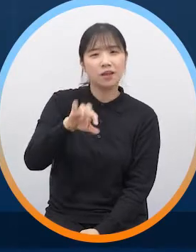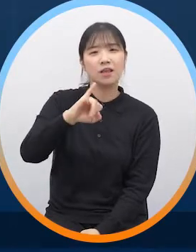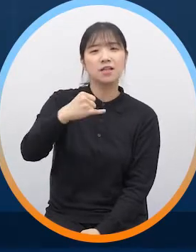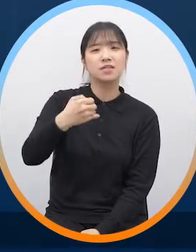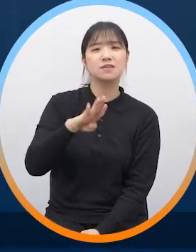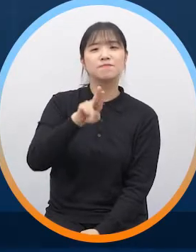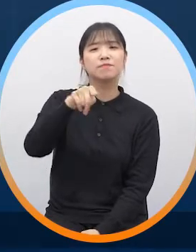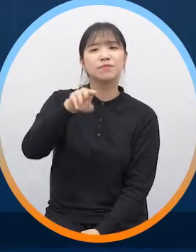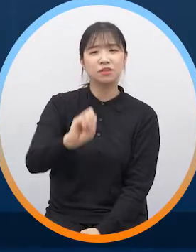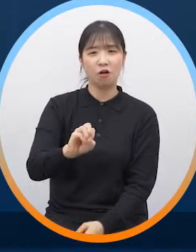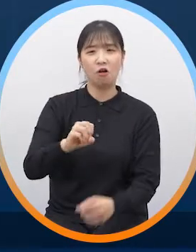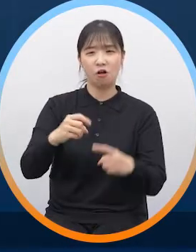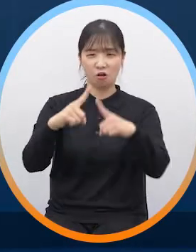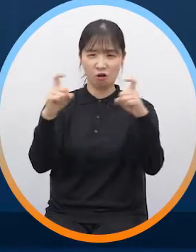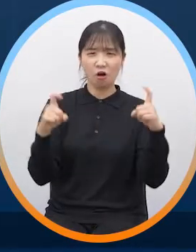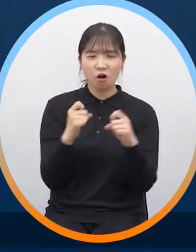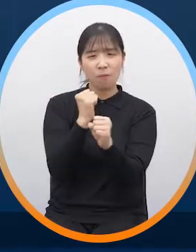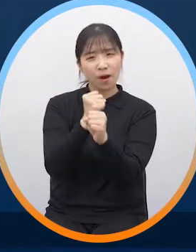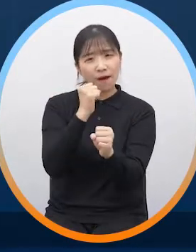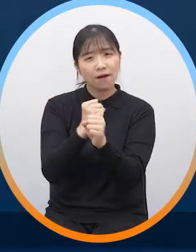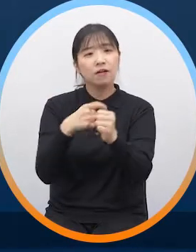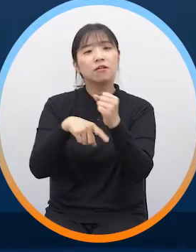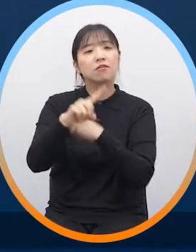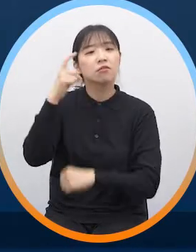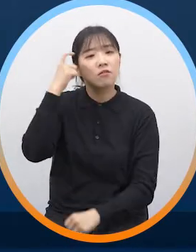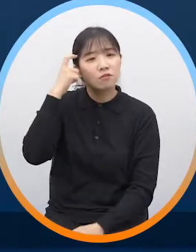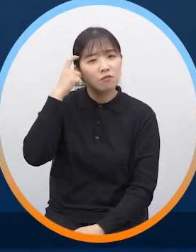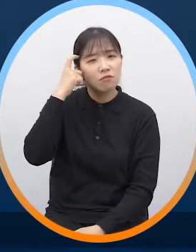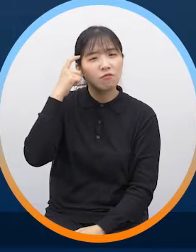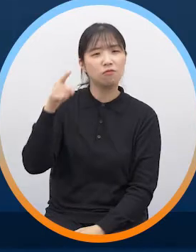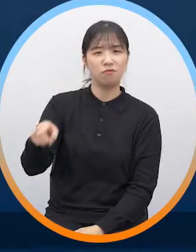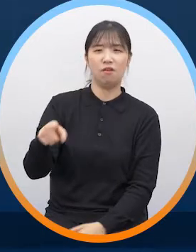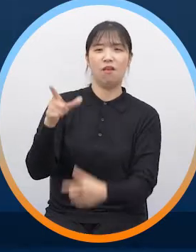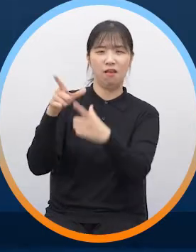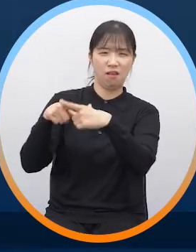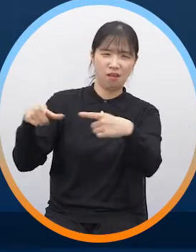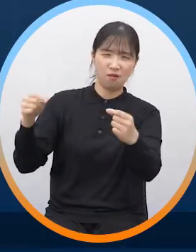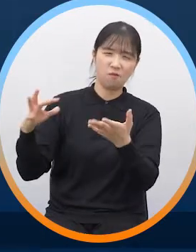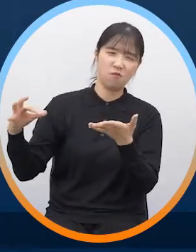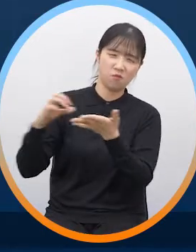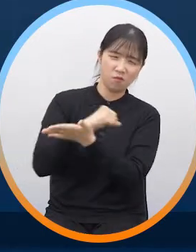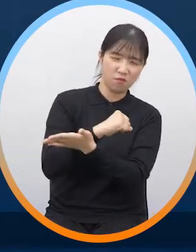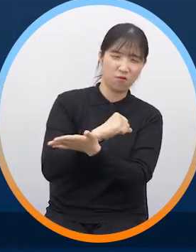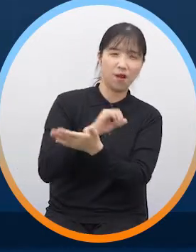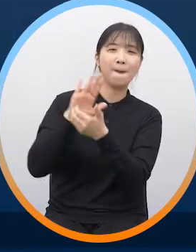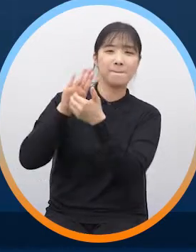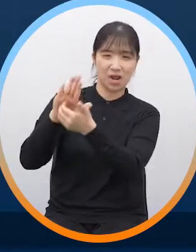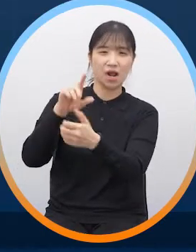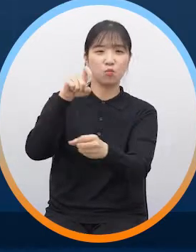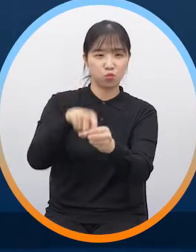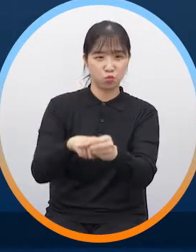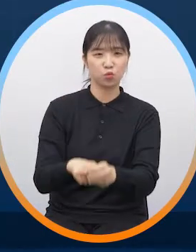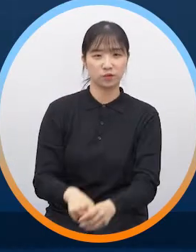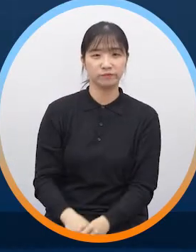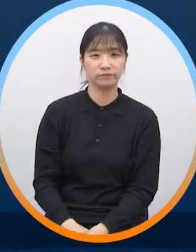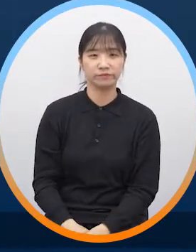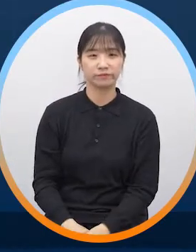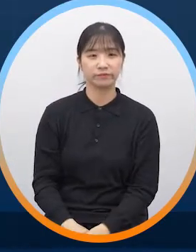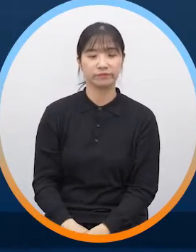이쪽에서 읍성을 형성하는 이유는 외구 침략에 대비하는 것입니다.